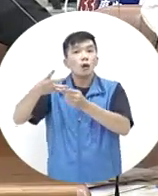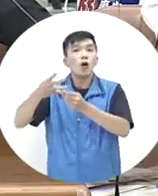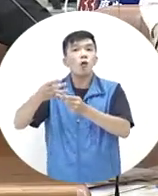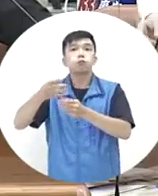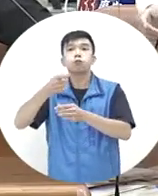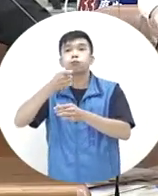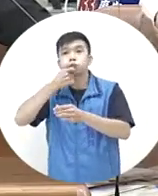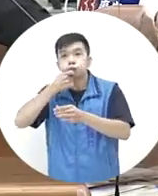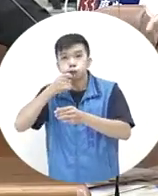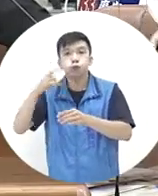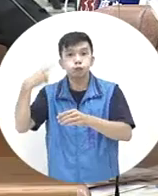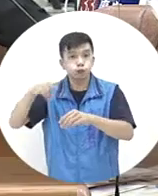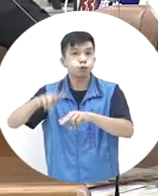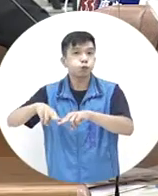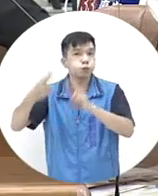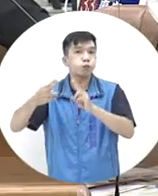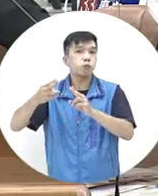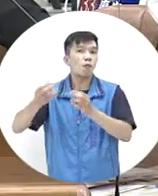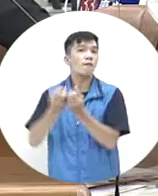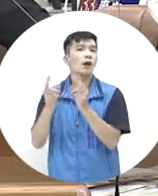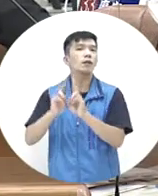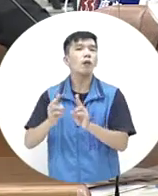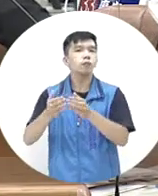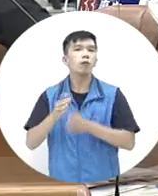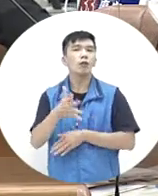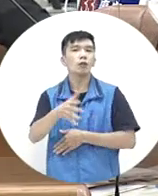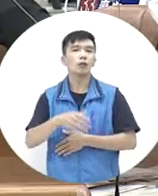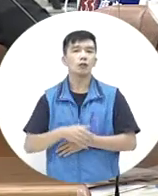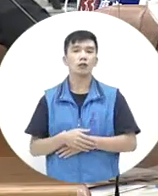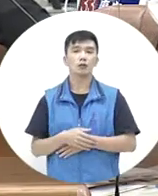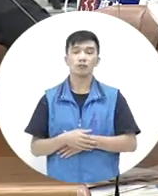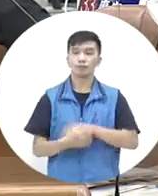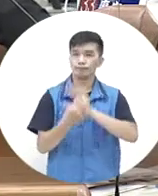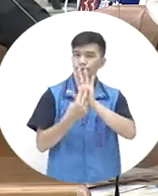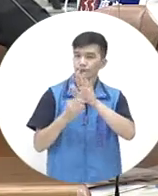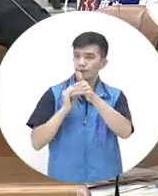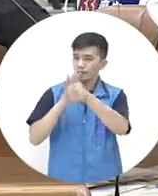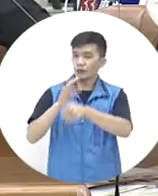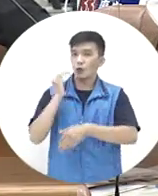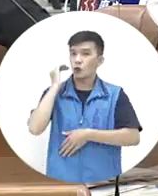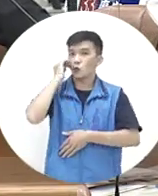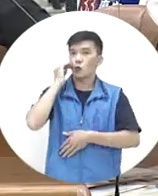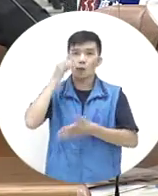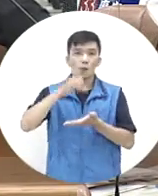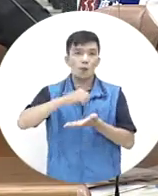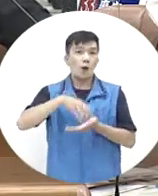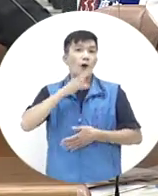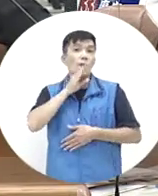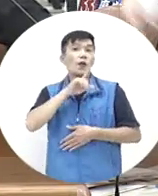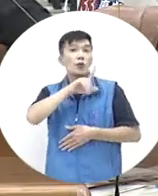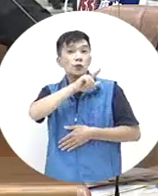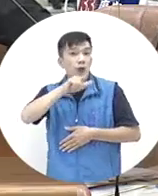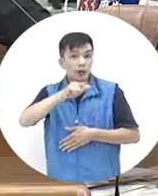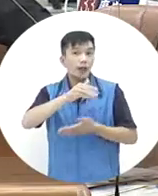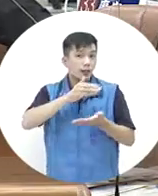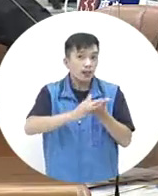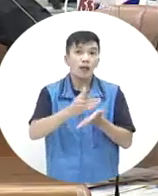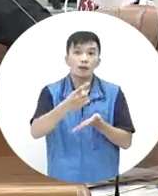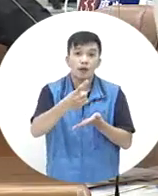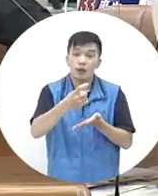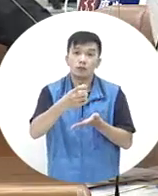告，我很简单，逻辑很清楚，没有能力处理核废料，就不要用核电。 很